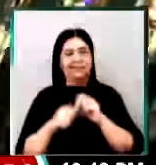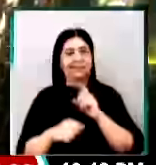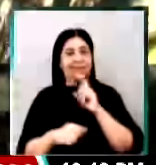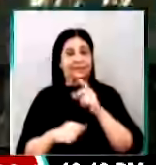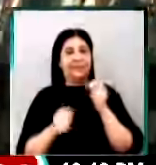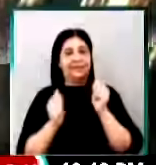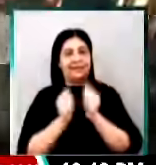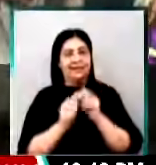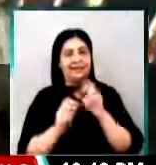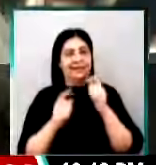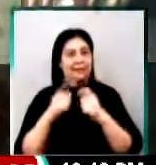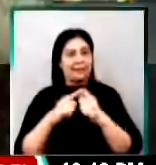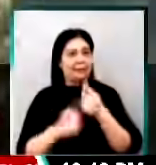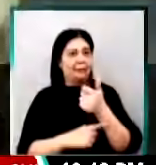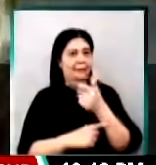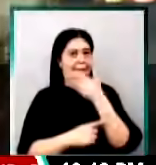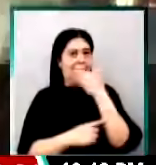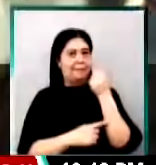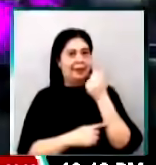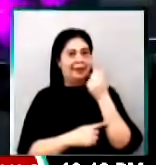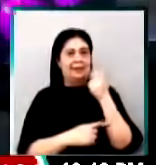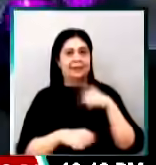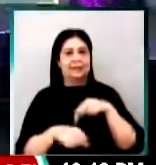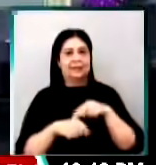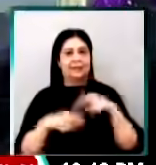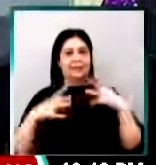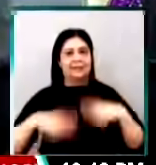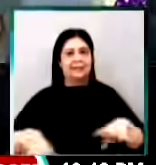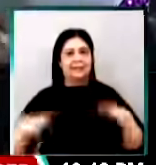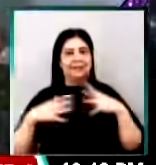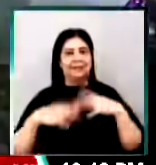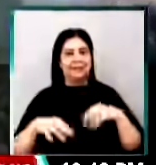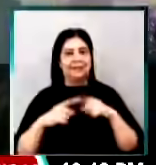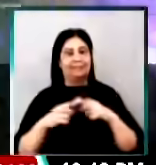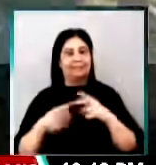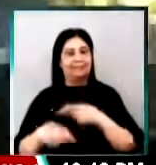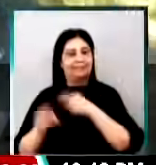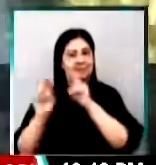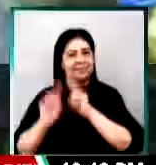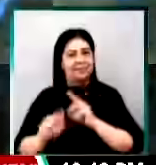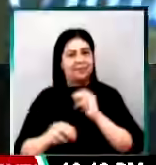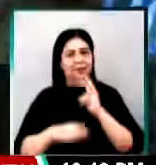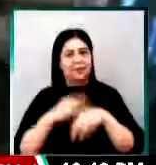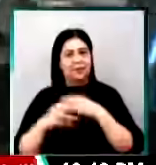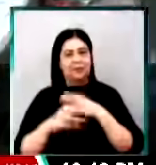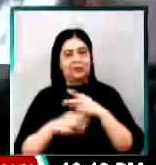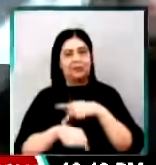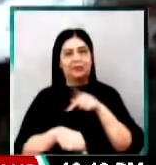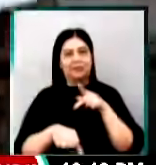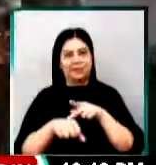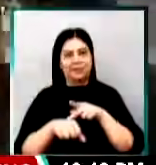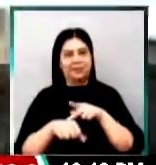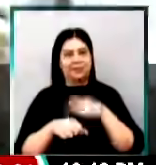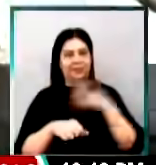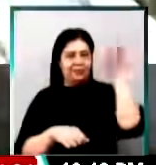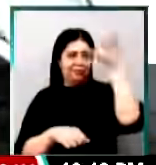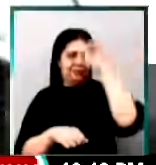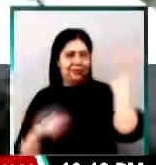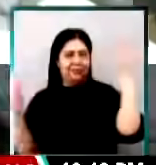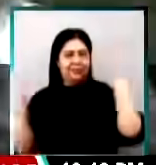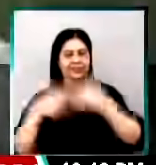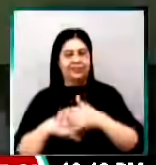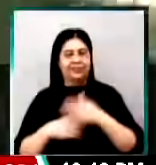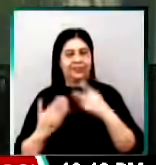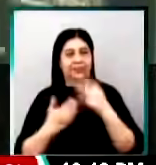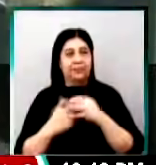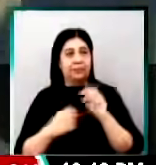top 10 best in national costume na paparangalan sa Miss World Philippines Coronation Night. Imbes sa linggo, nireschedule